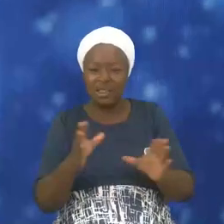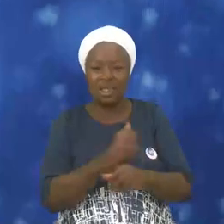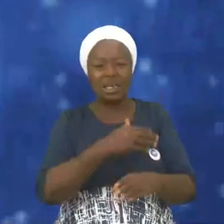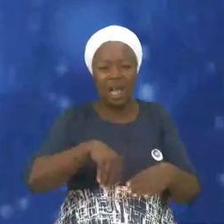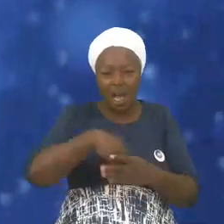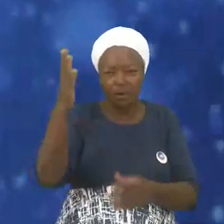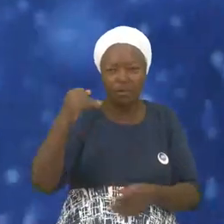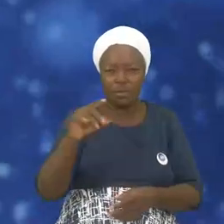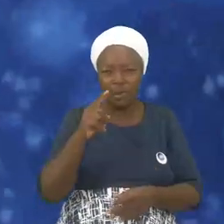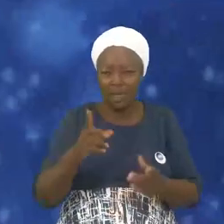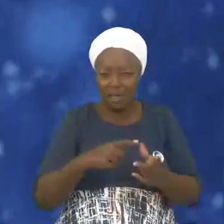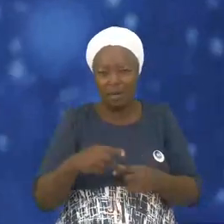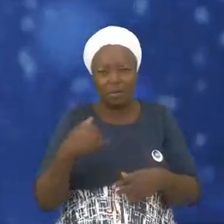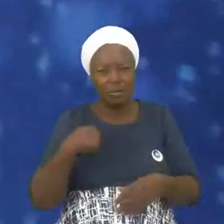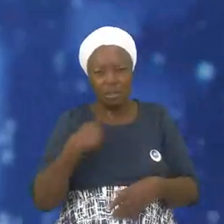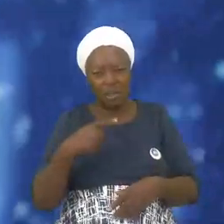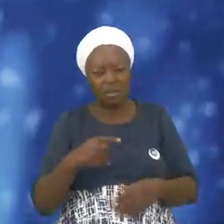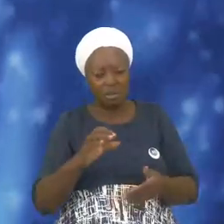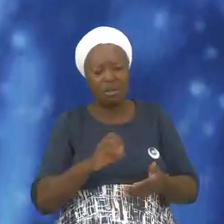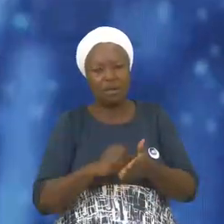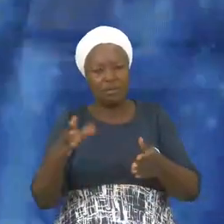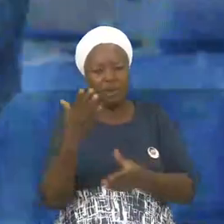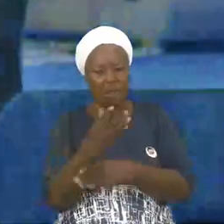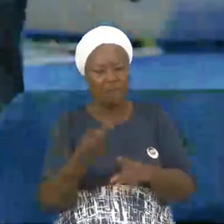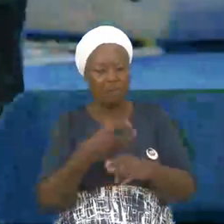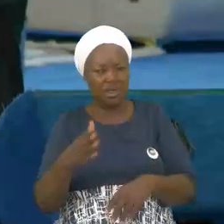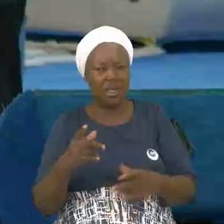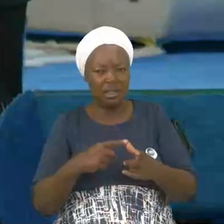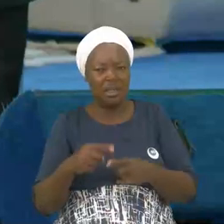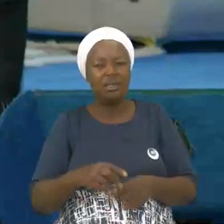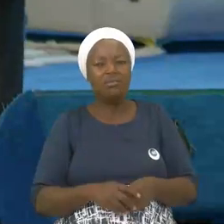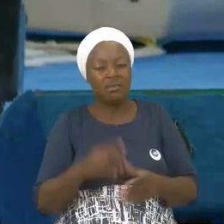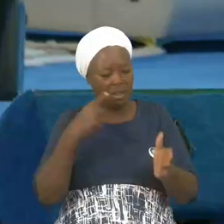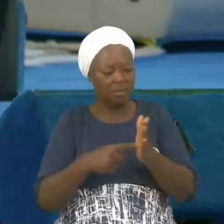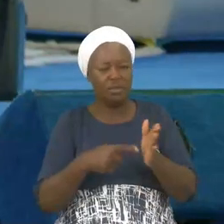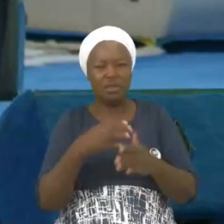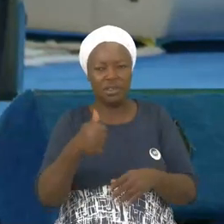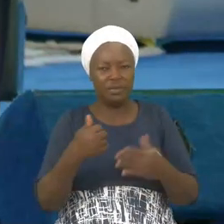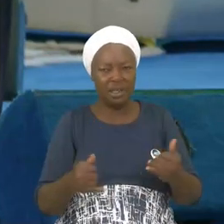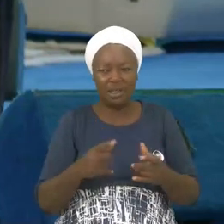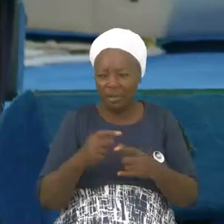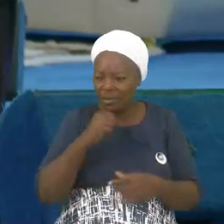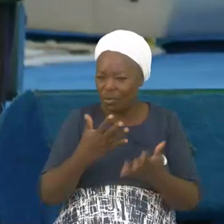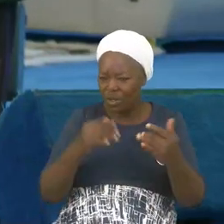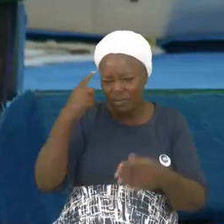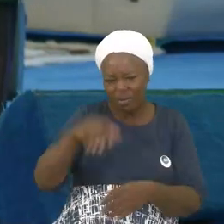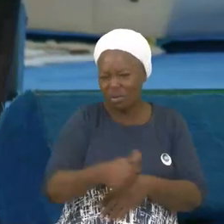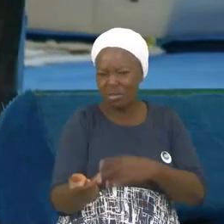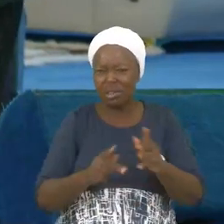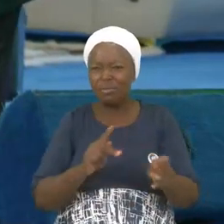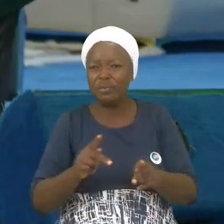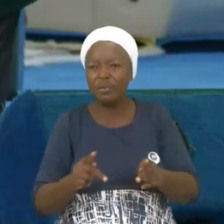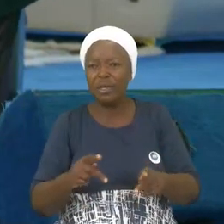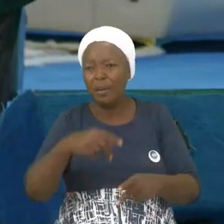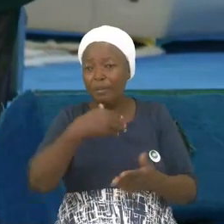Alors nous prions et l'aveuglement est chassé. Et maintenant nous disons, ôte ta main de là